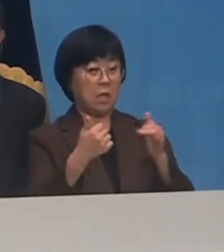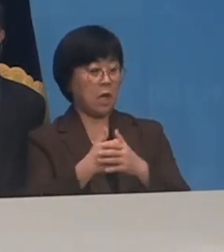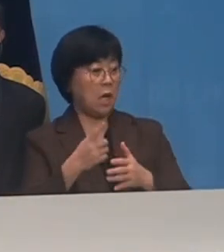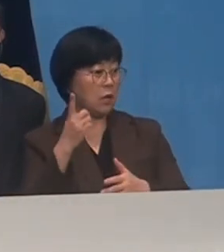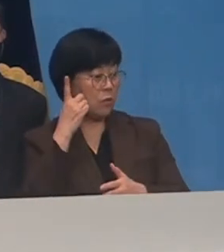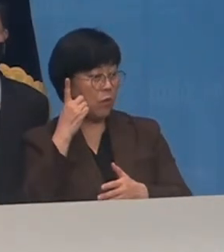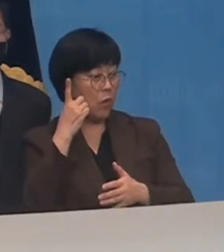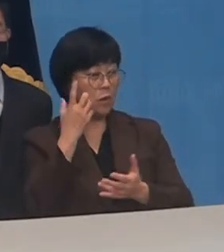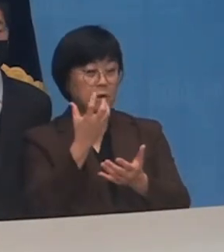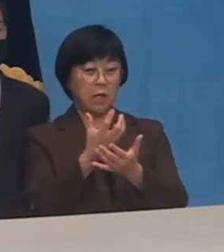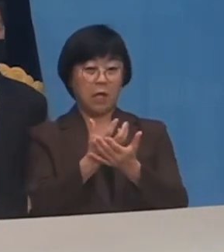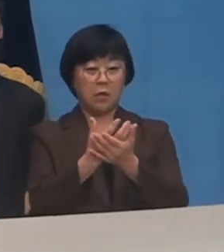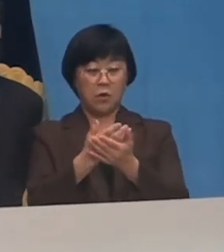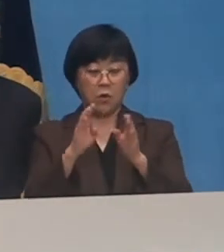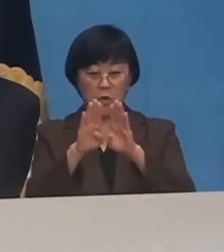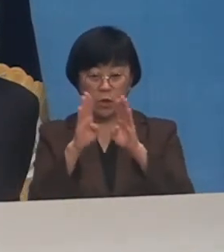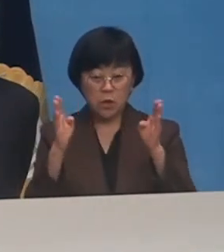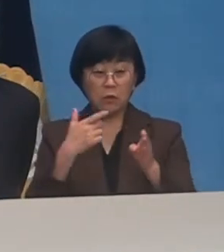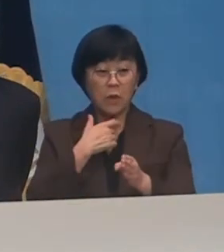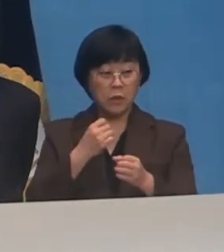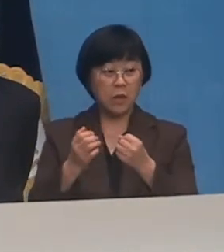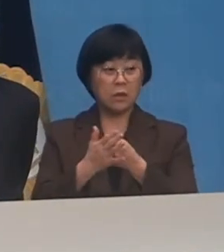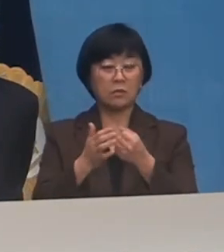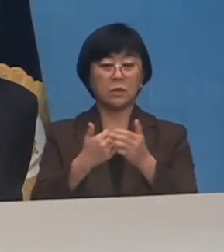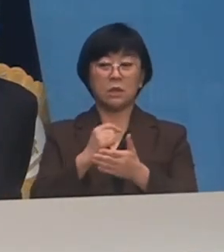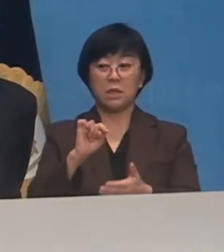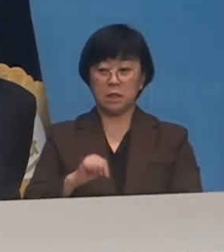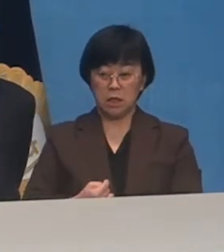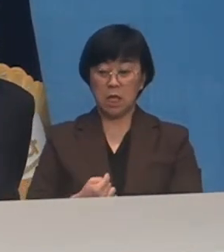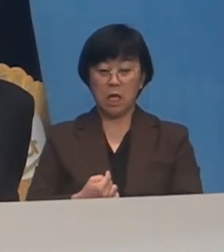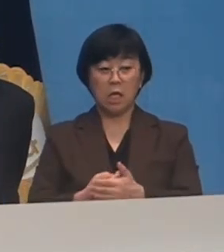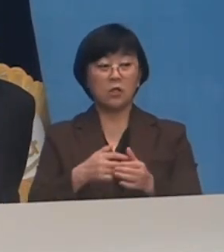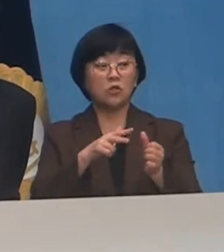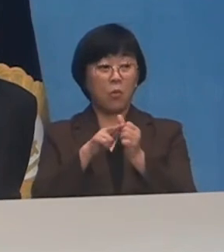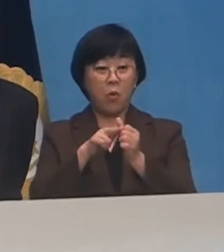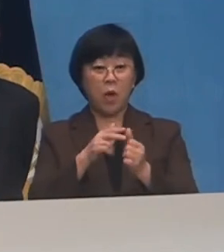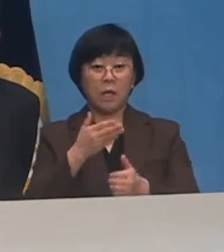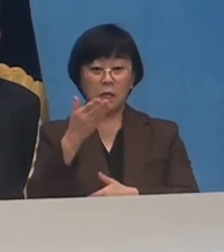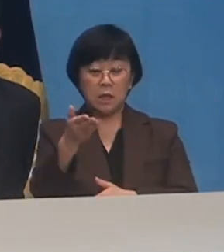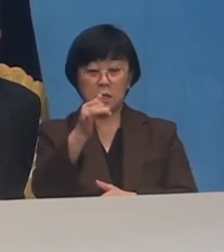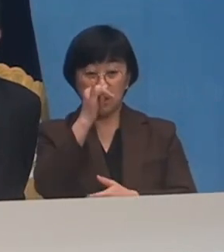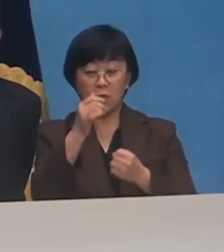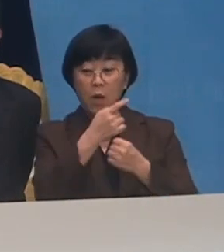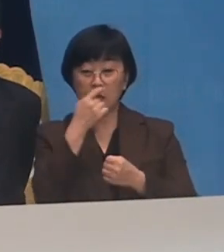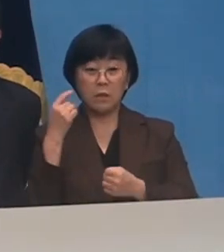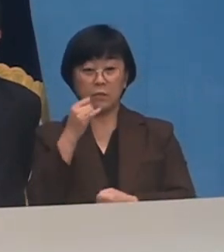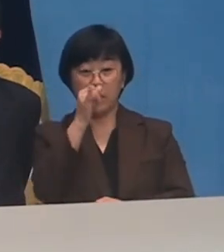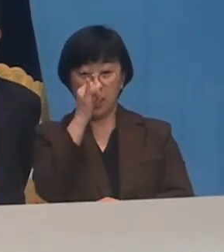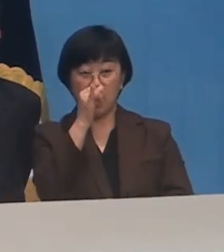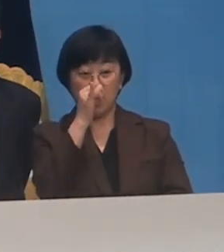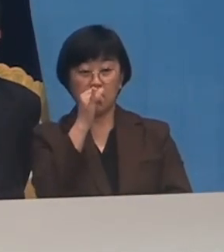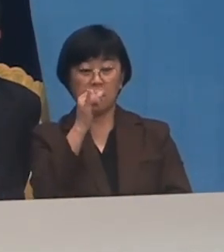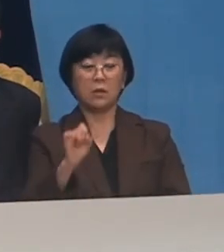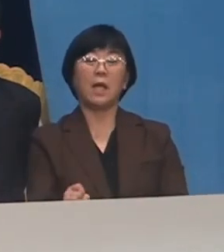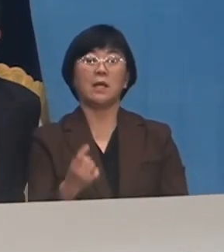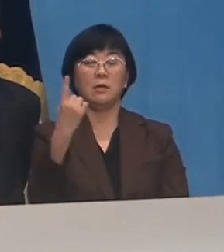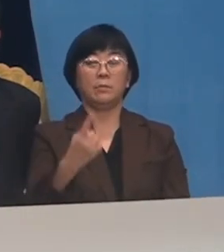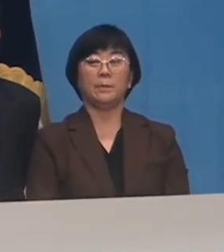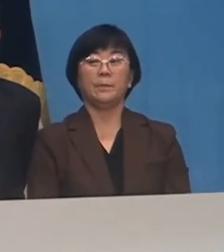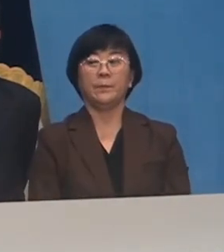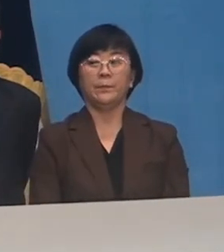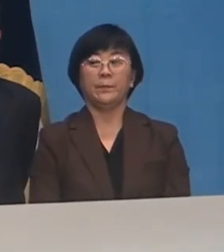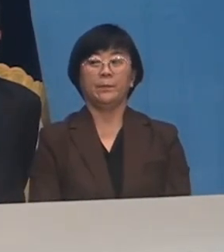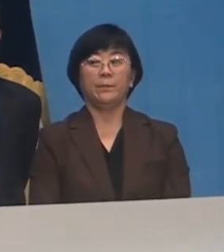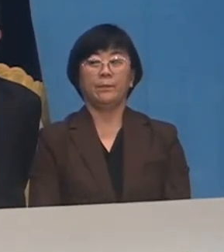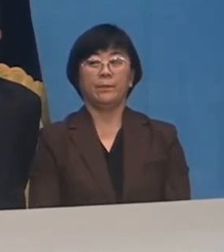통신자료 현황을 열람을 요청하면 자신의 신원 정보가 제공되는지 여부를 확인하게 된 계기가 된 것도 사실이다.